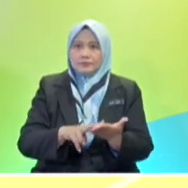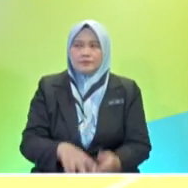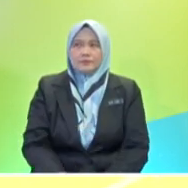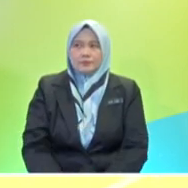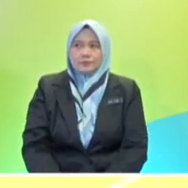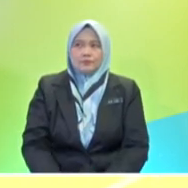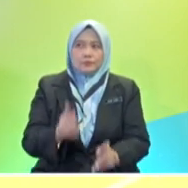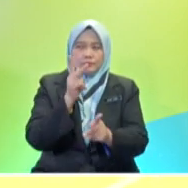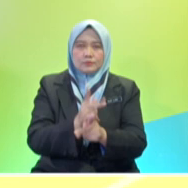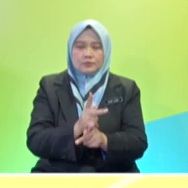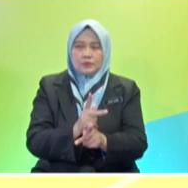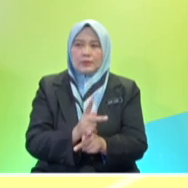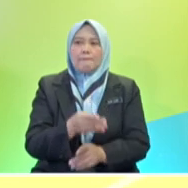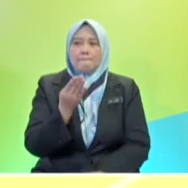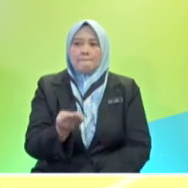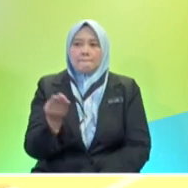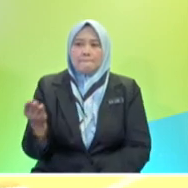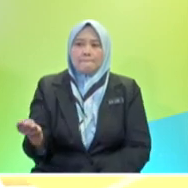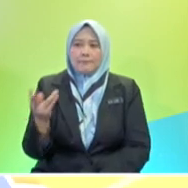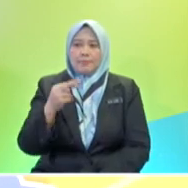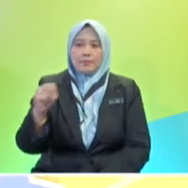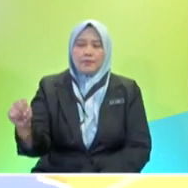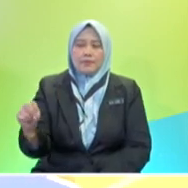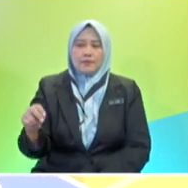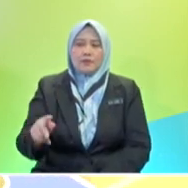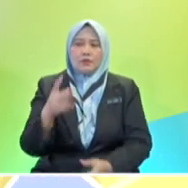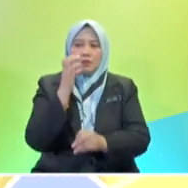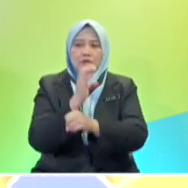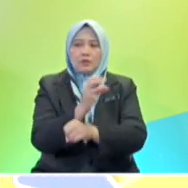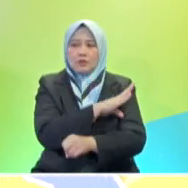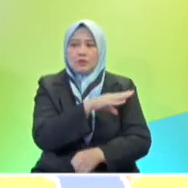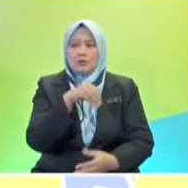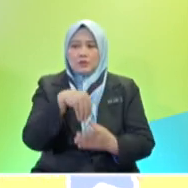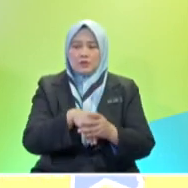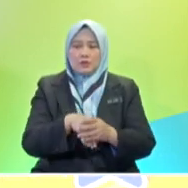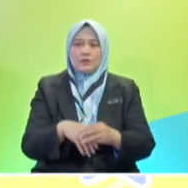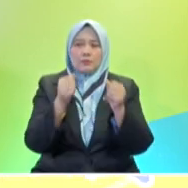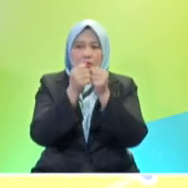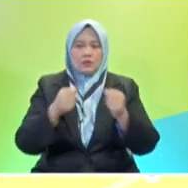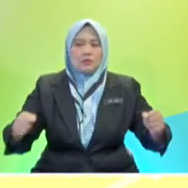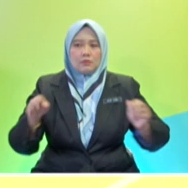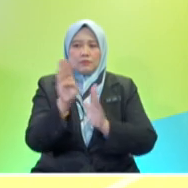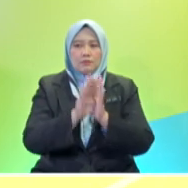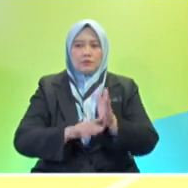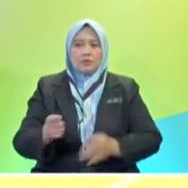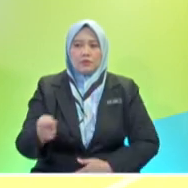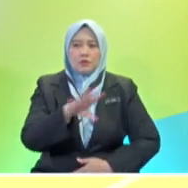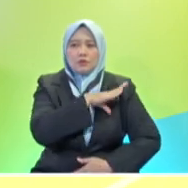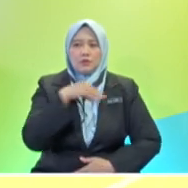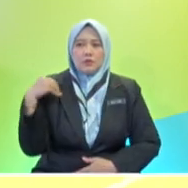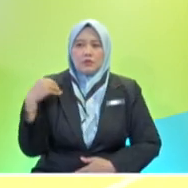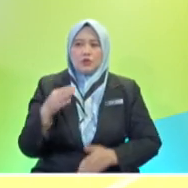Simpan barangan kaca dalam almari berkunci dan susun atur peralatan dapur dengan